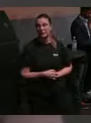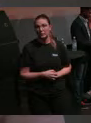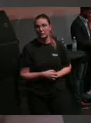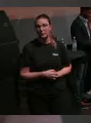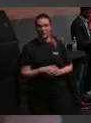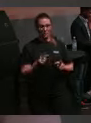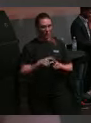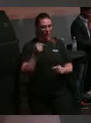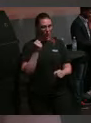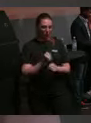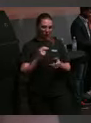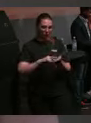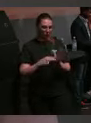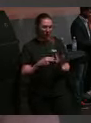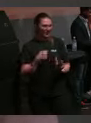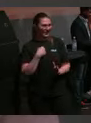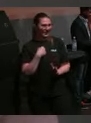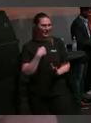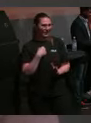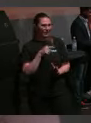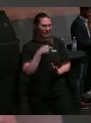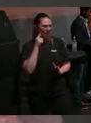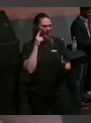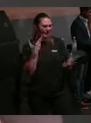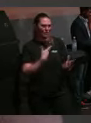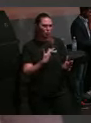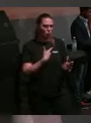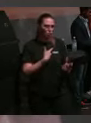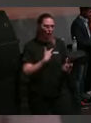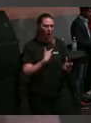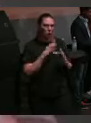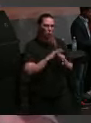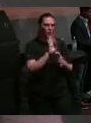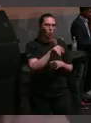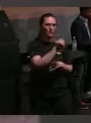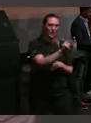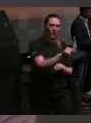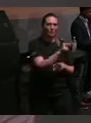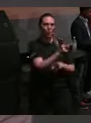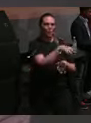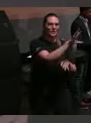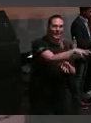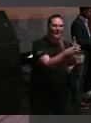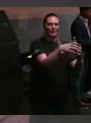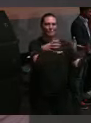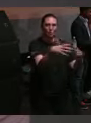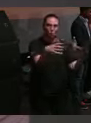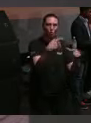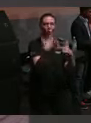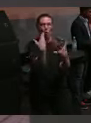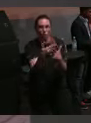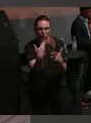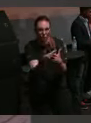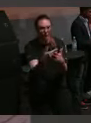konkrete prosjektet vet vi egentlig veldig lite om enda, både dimensjonene og plassering og kostnader, så det veldig vanskelig å si noe om nå.